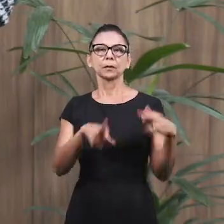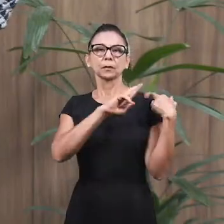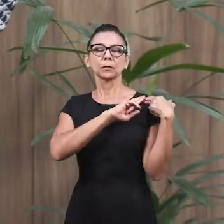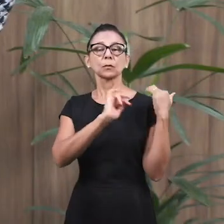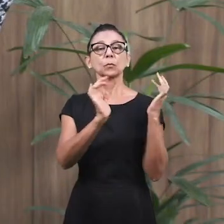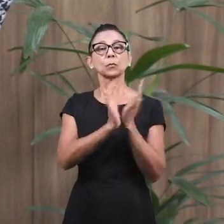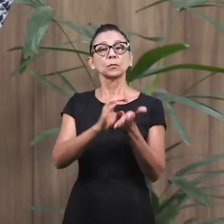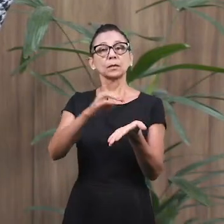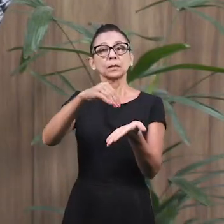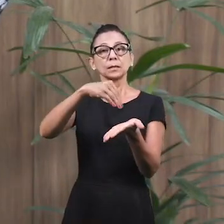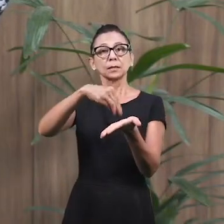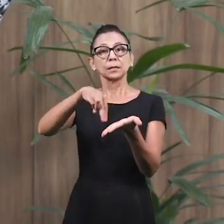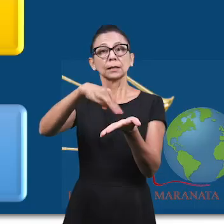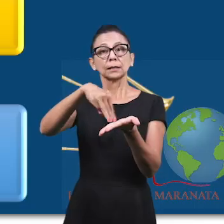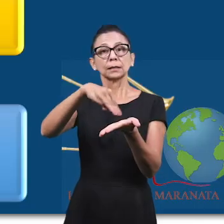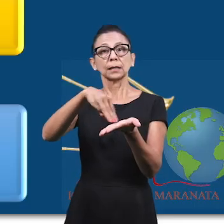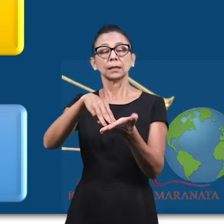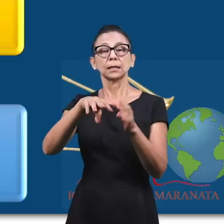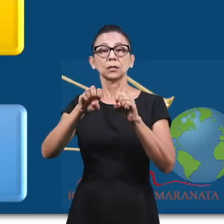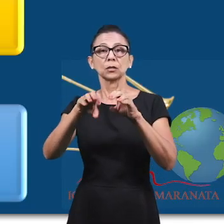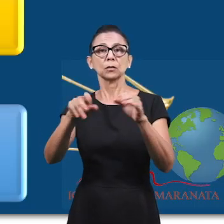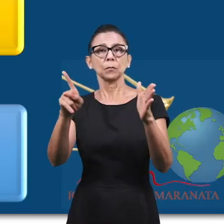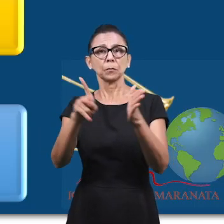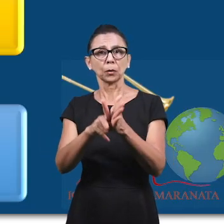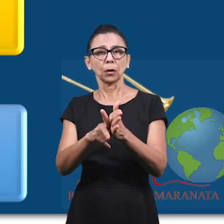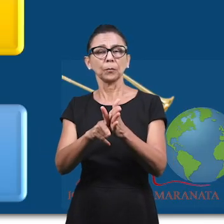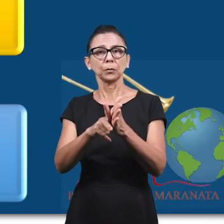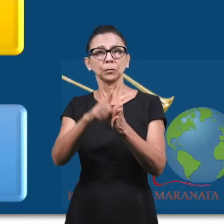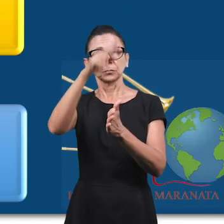законы и штата.